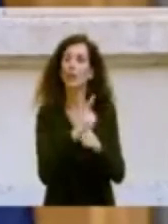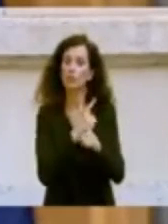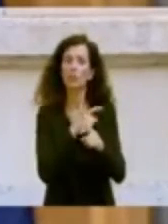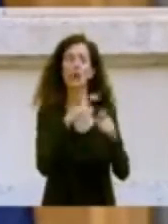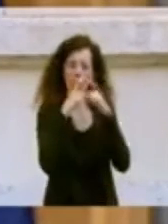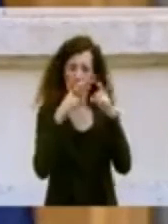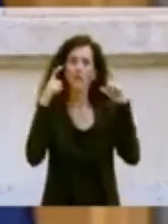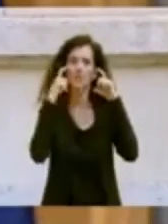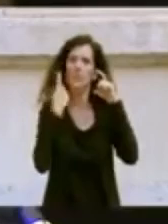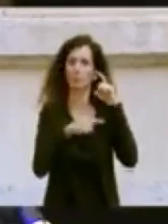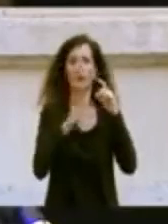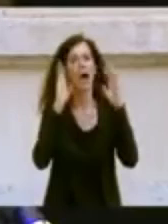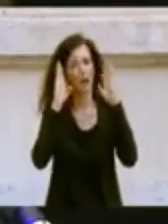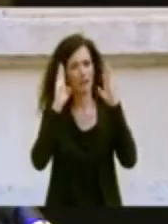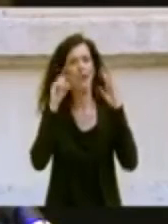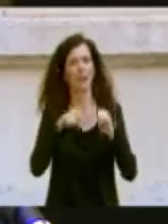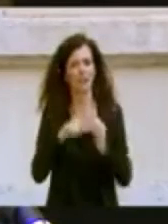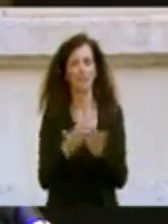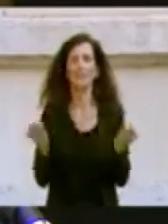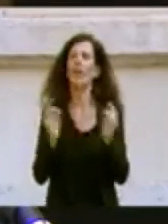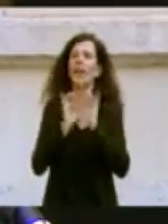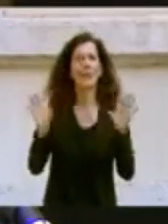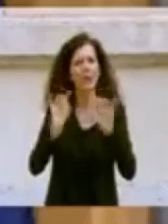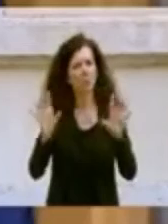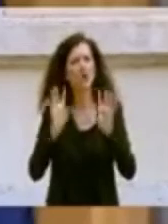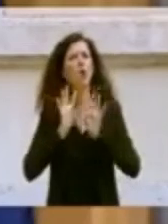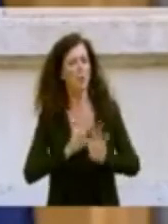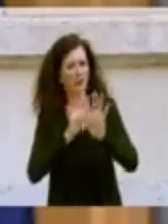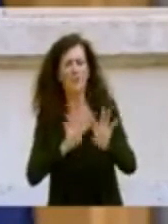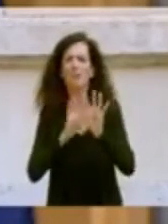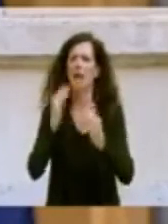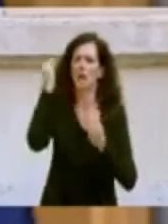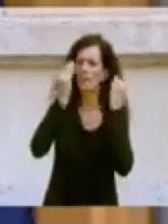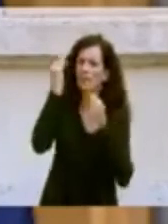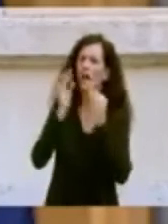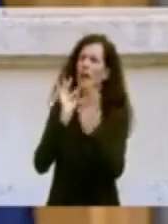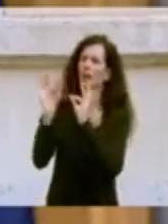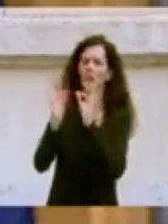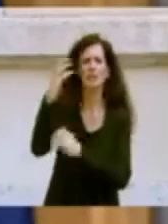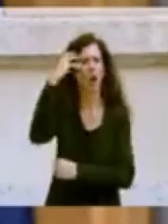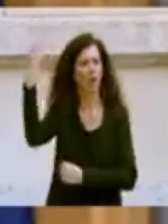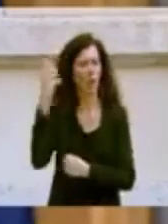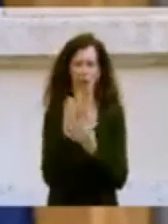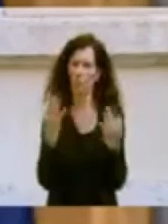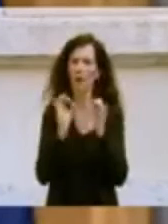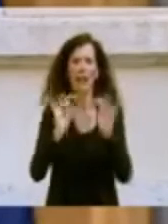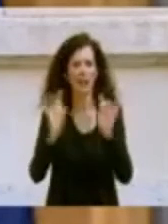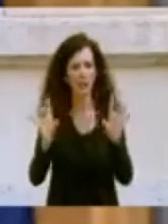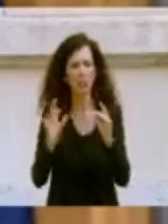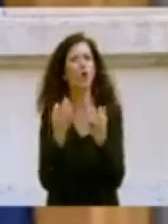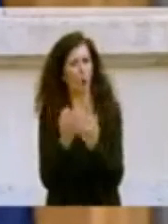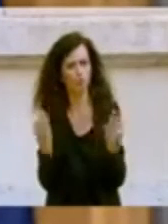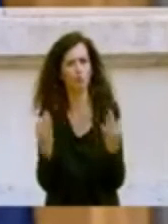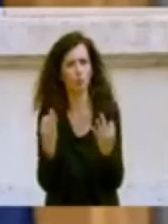stare molto attenti perché la libertà di manifestare il pensiero di criticare il governo ci sta tutta ed è giusto che di